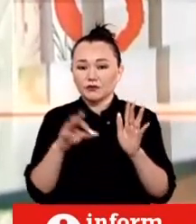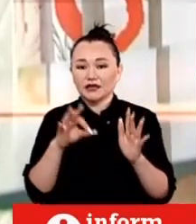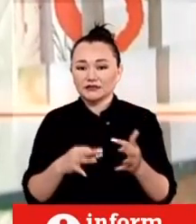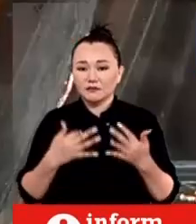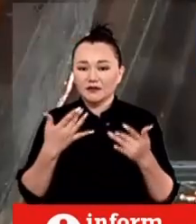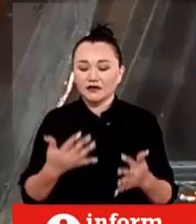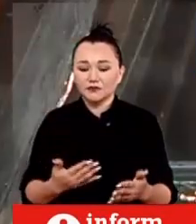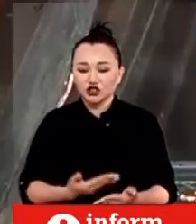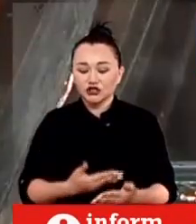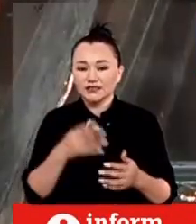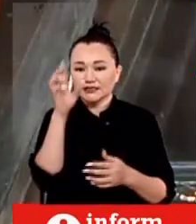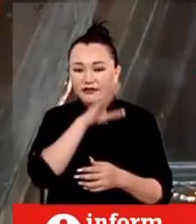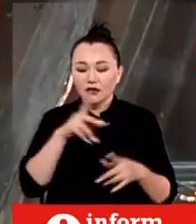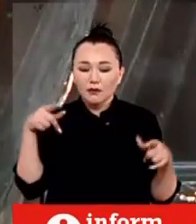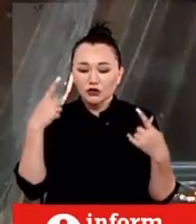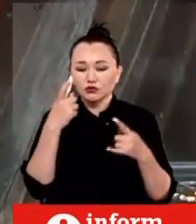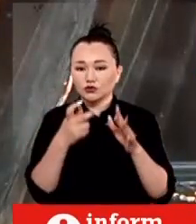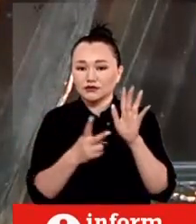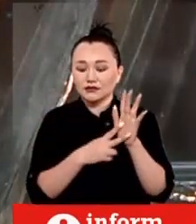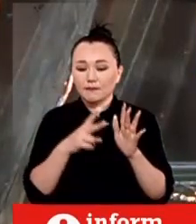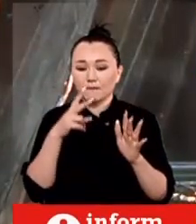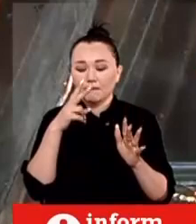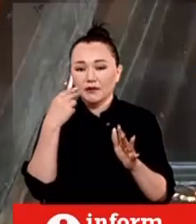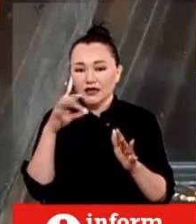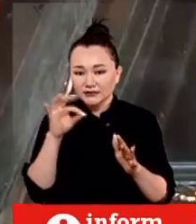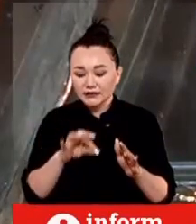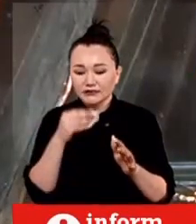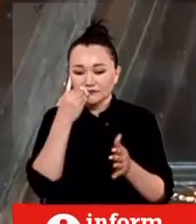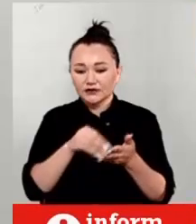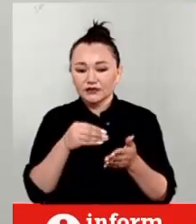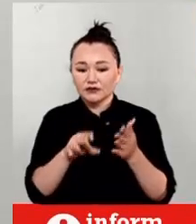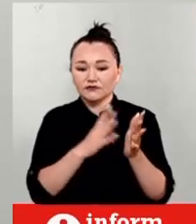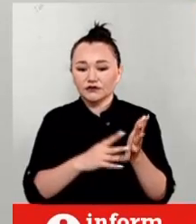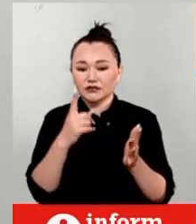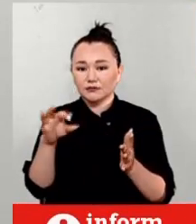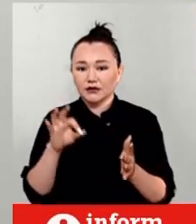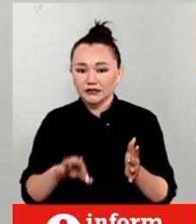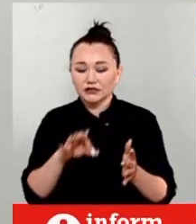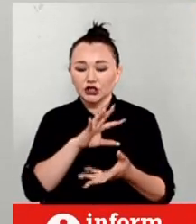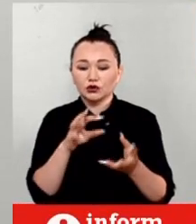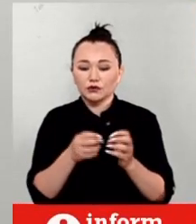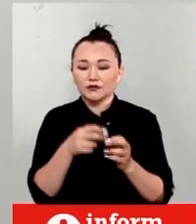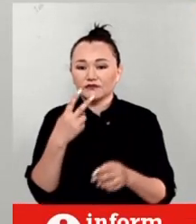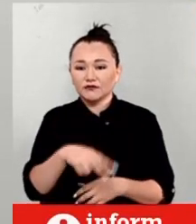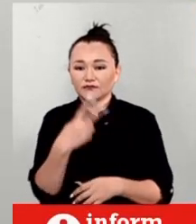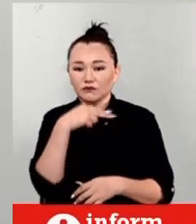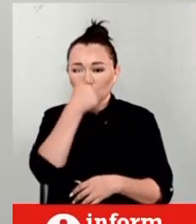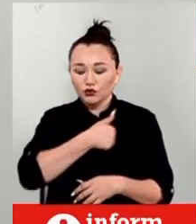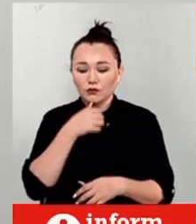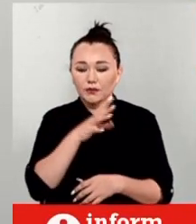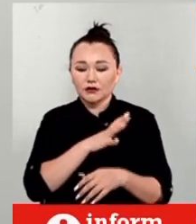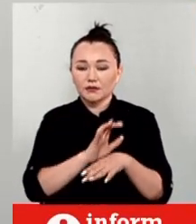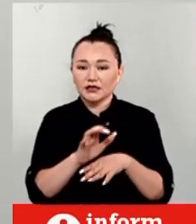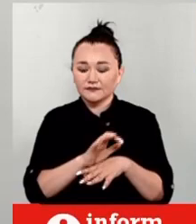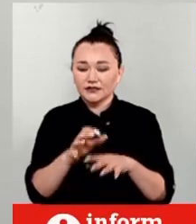потребностей жителей страны, баранины на 107%, свинина на 91%. По итогам 2022 года было